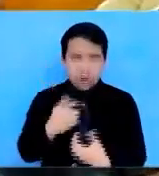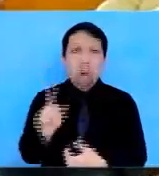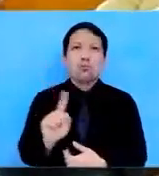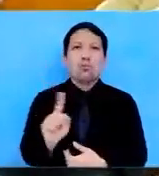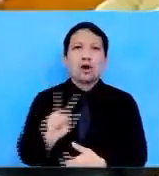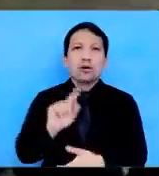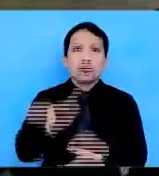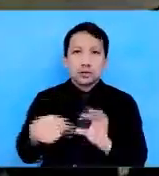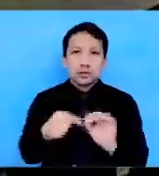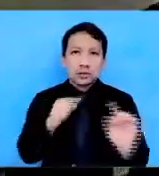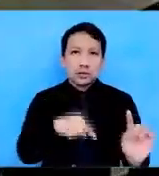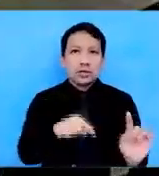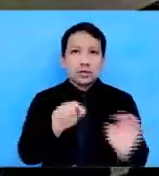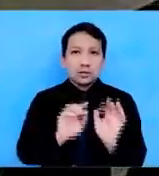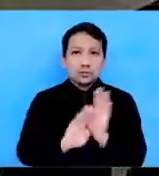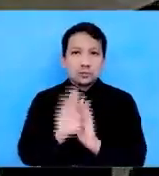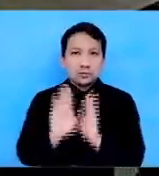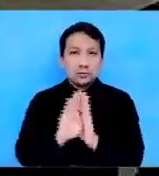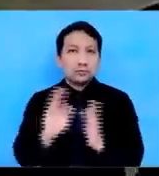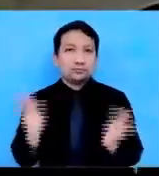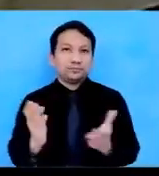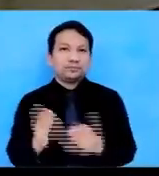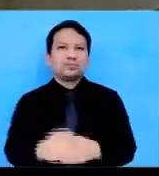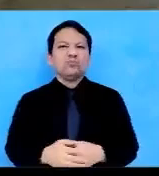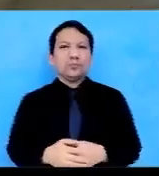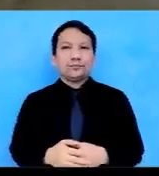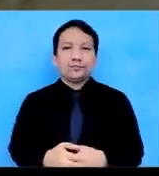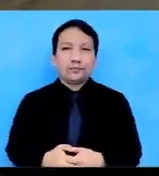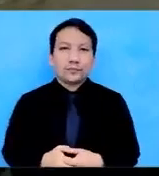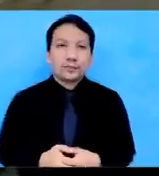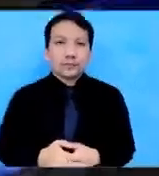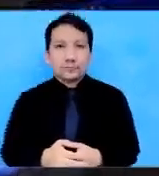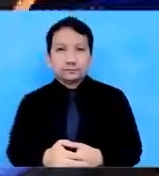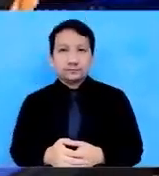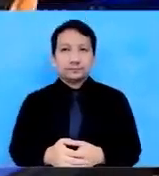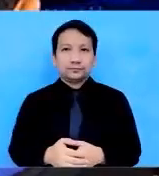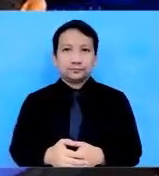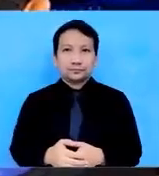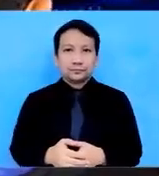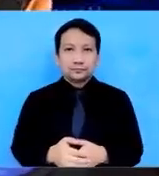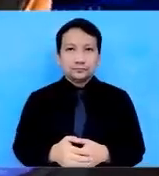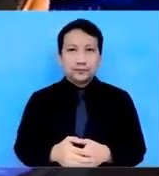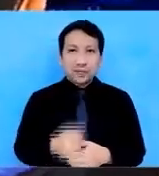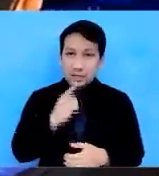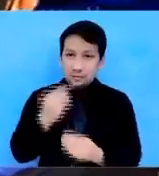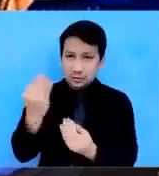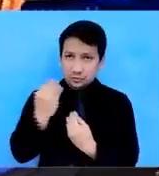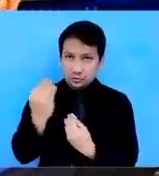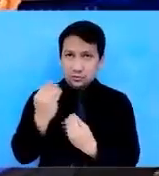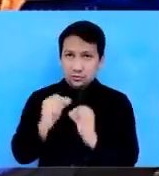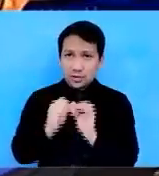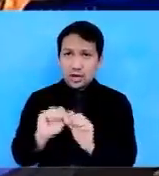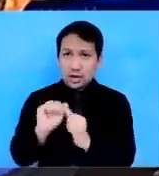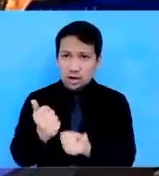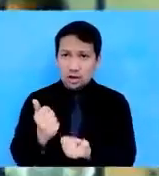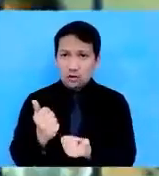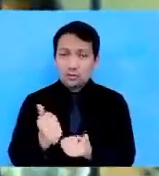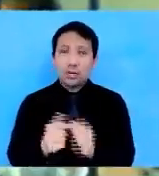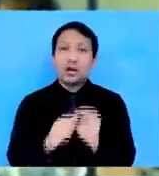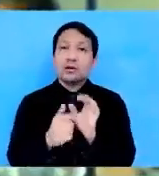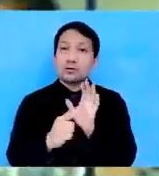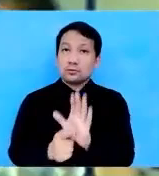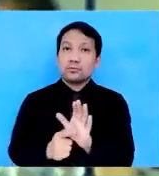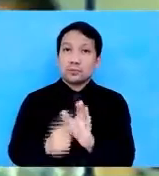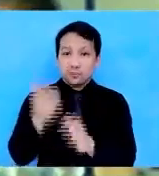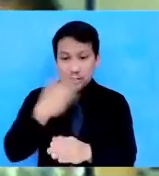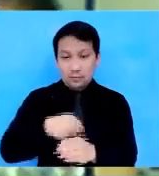kami kailangan mag-improve. Ituruan niyo po kami para po sa ganun, alam po namin kung paano namin mapapaganda